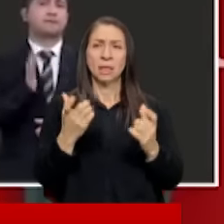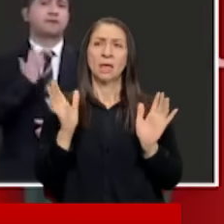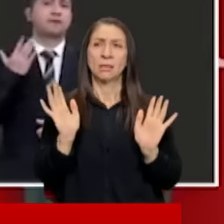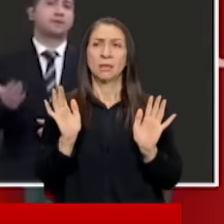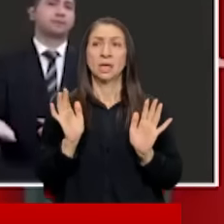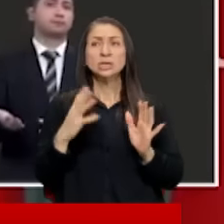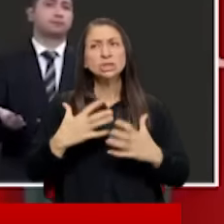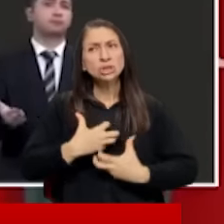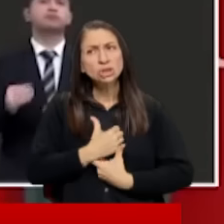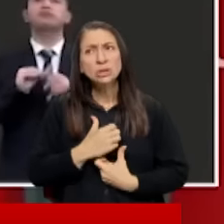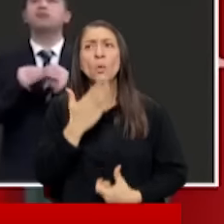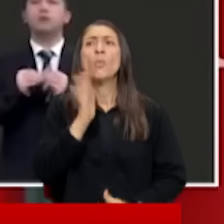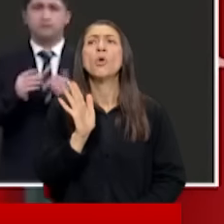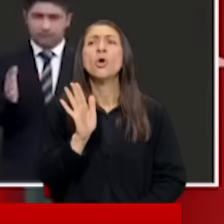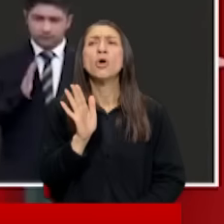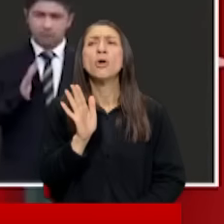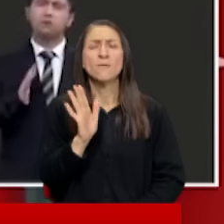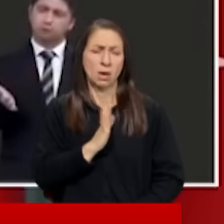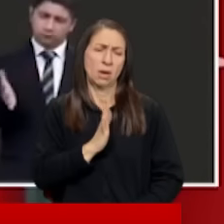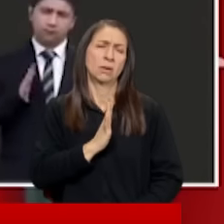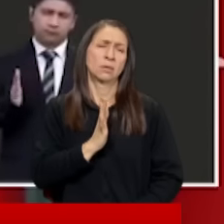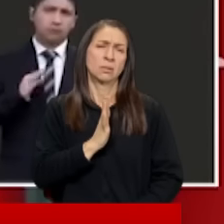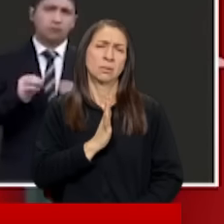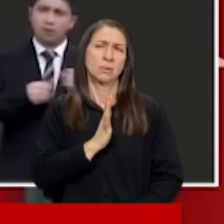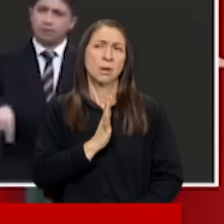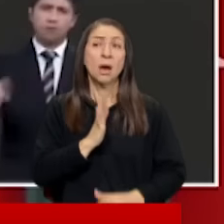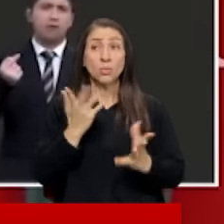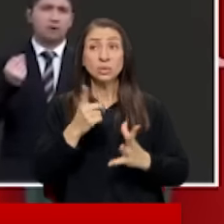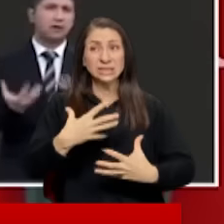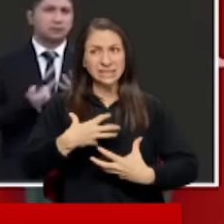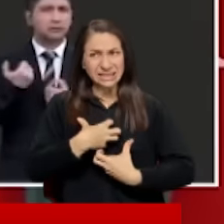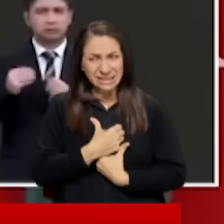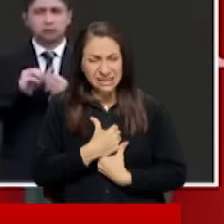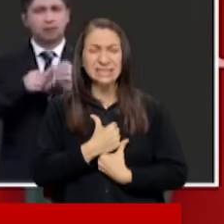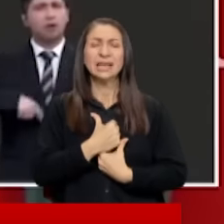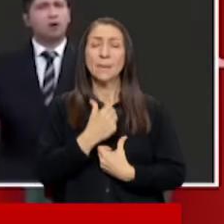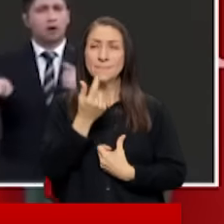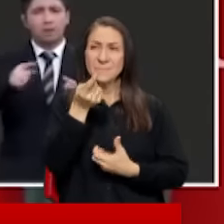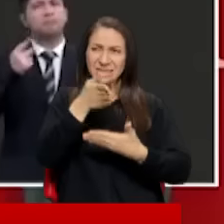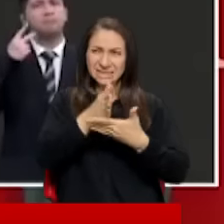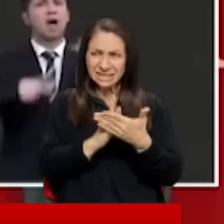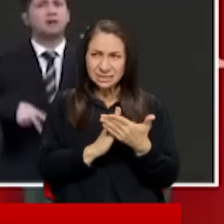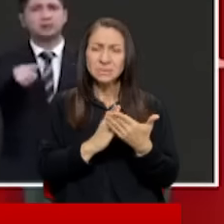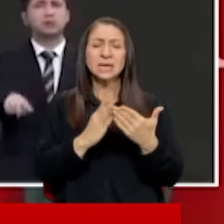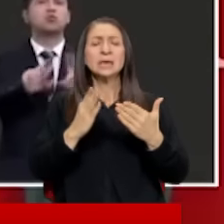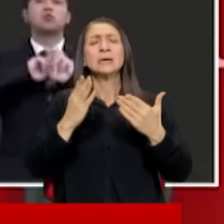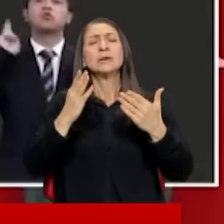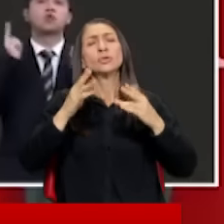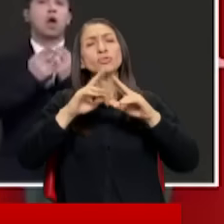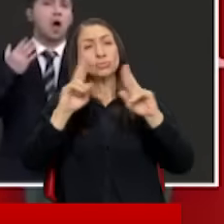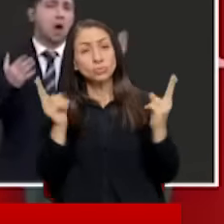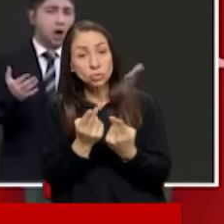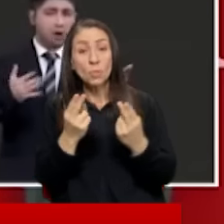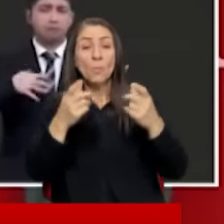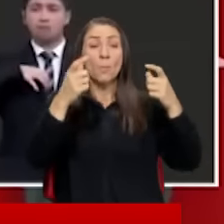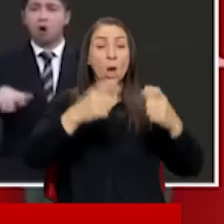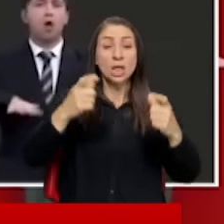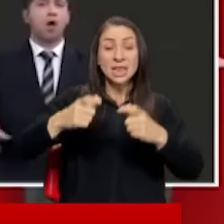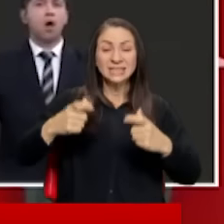oyuncusudur. Sıkıntılarımız yok mu? Elbette var. Bu sıkıntıların bir kısmı küresel ve